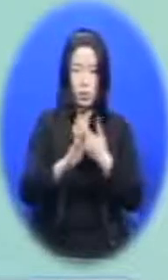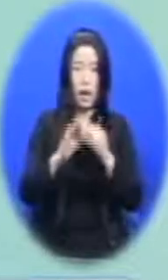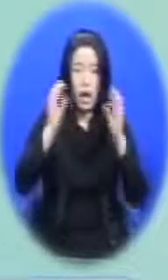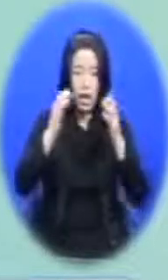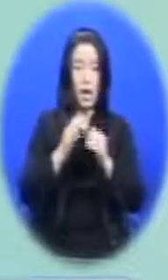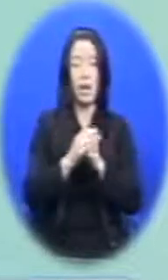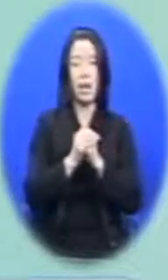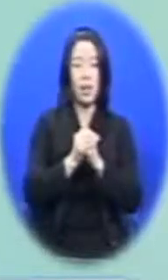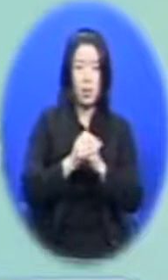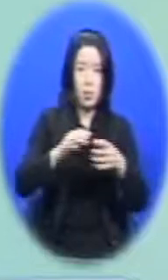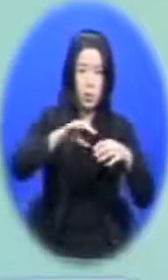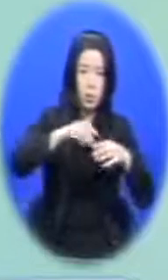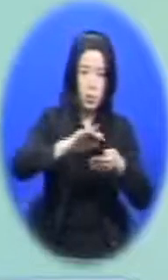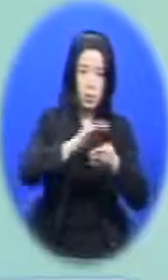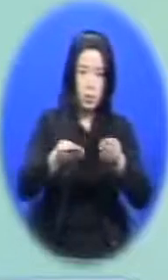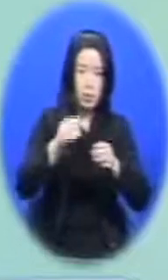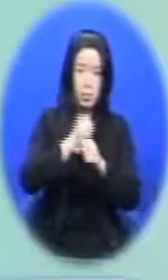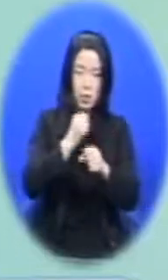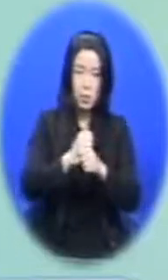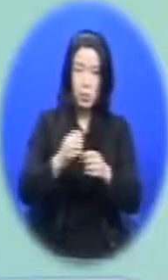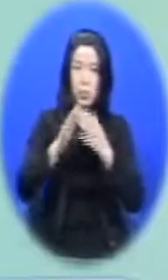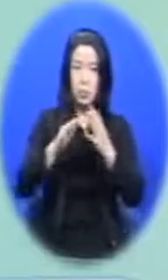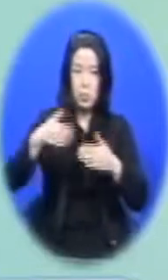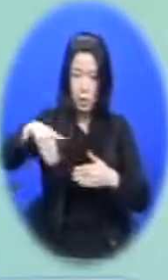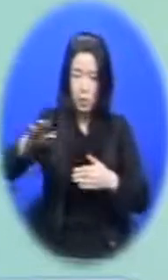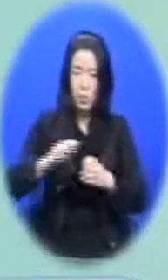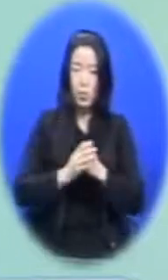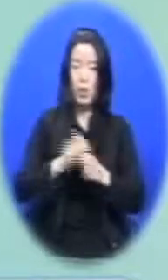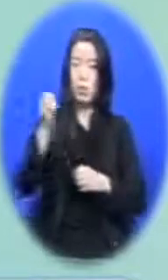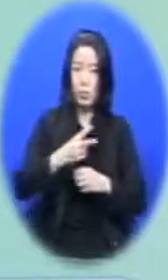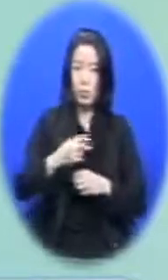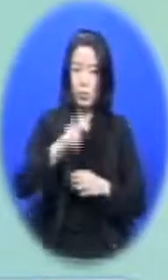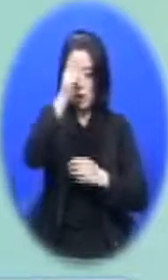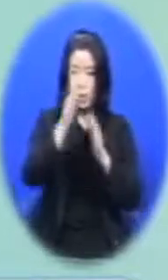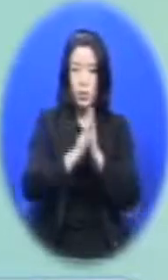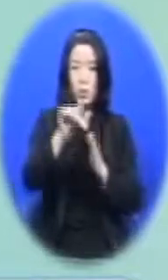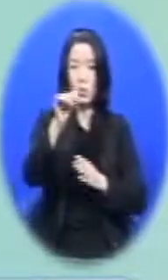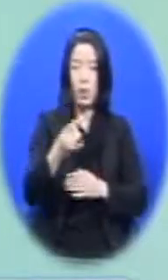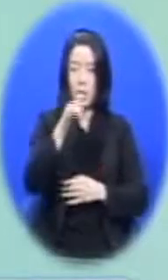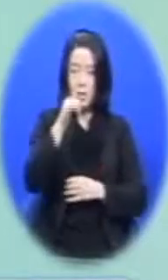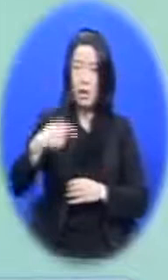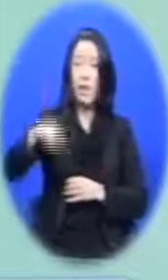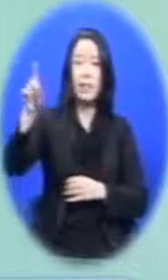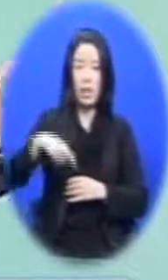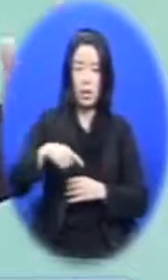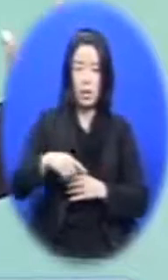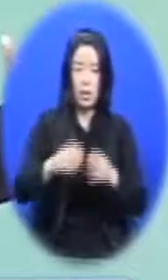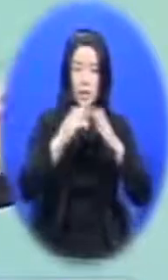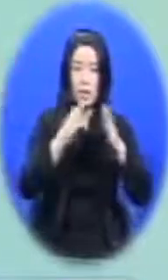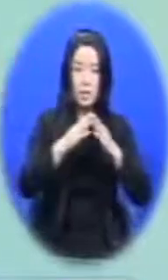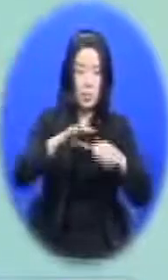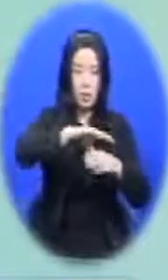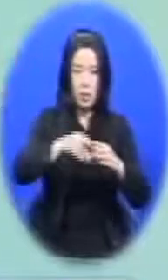그리고 애 챙겨 입히고 그리고 소풍 가는 것까지 데려다주고 이렇게 오고 그리고 기도회가 있어서 갔다가 집안 정리를